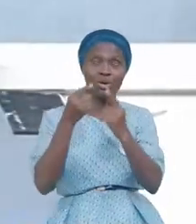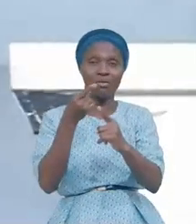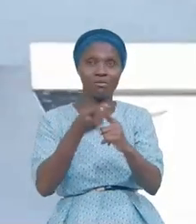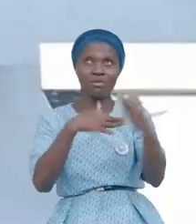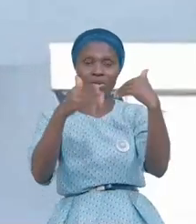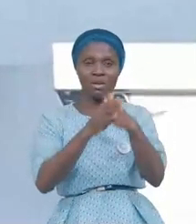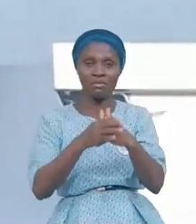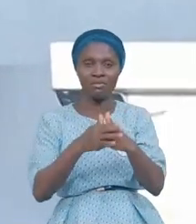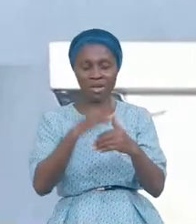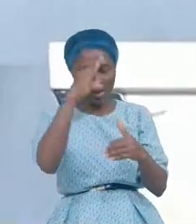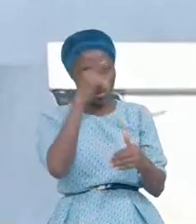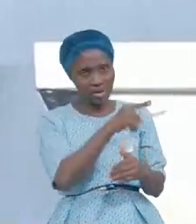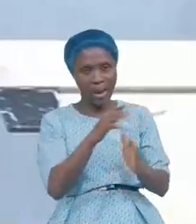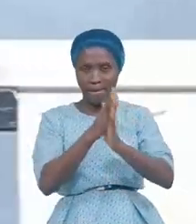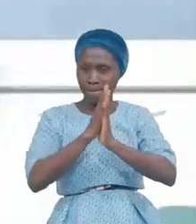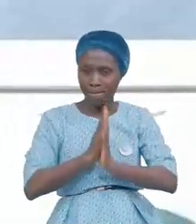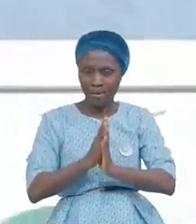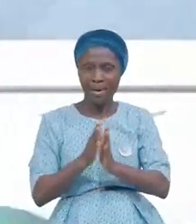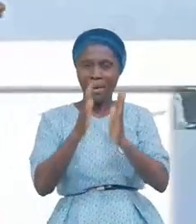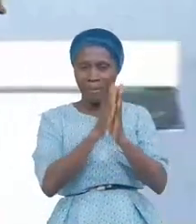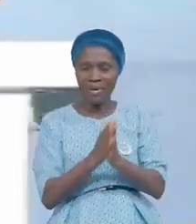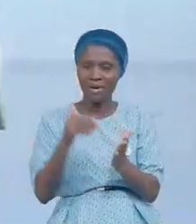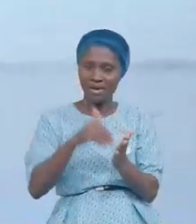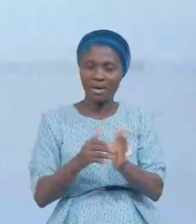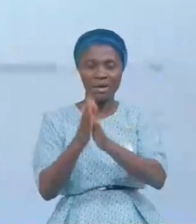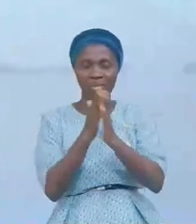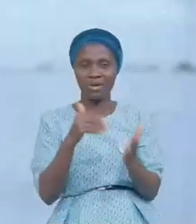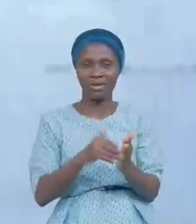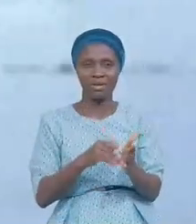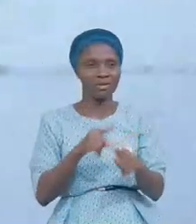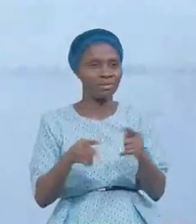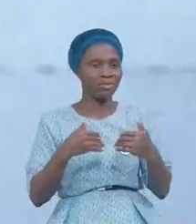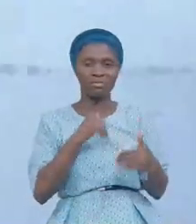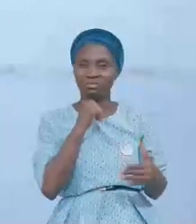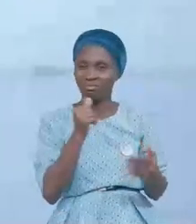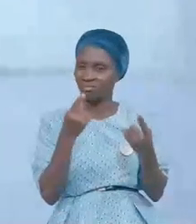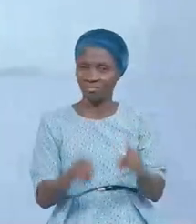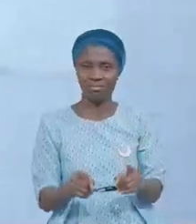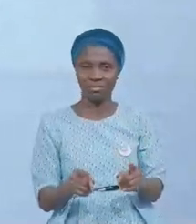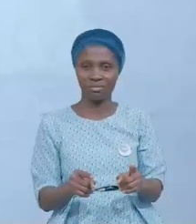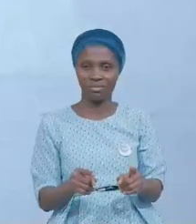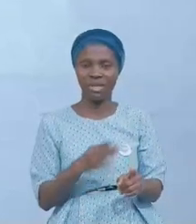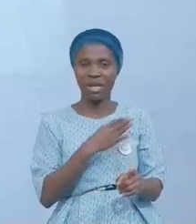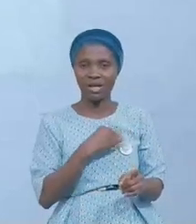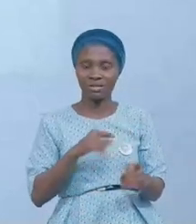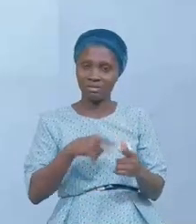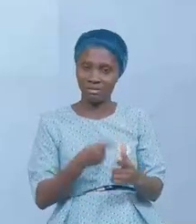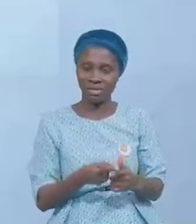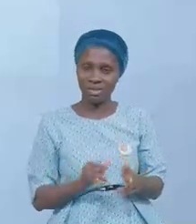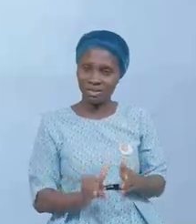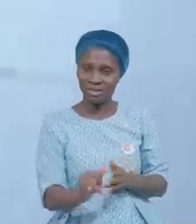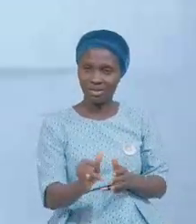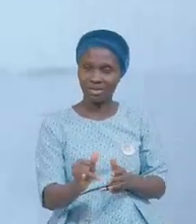prié, et ça ne s'est pas passé. Mais encore un peu de temps. Envoie ce serviteur